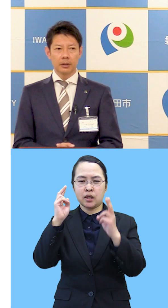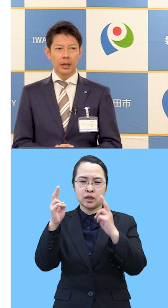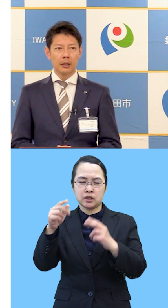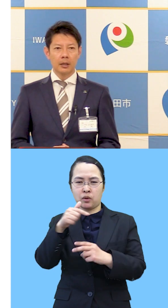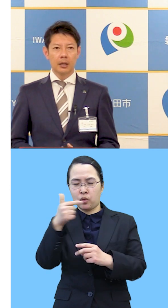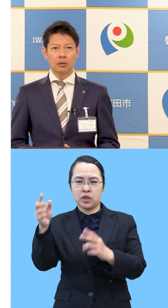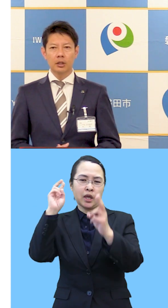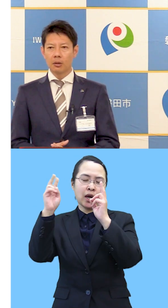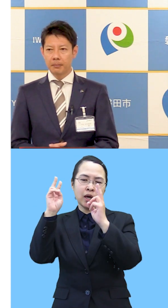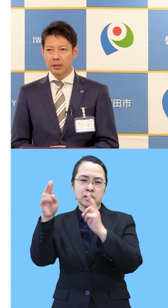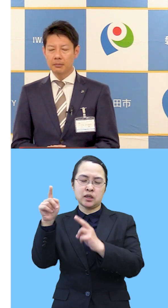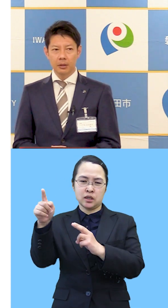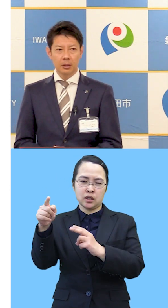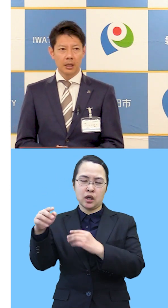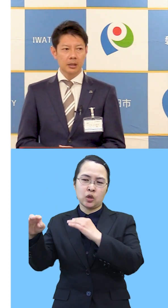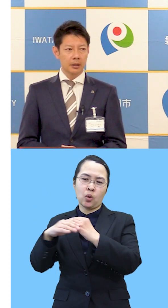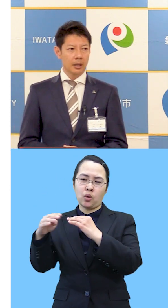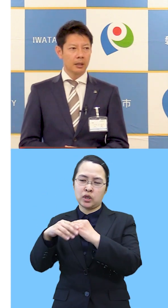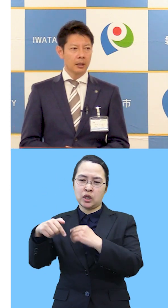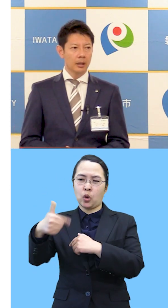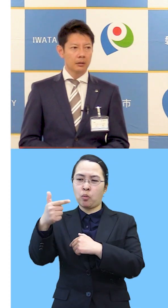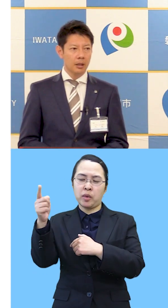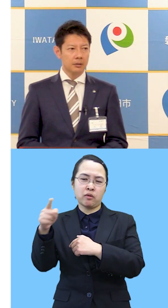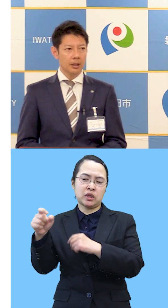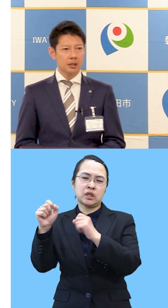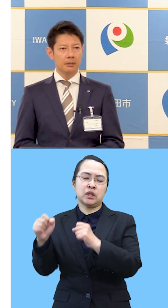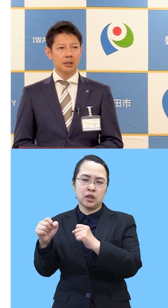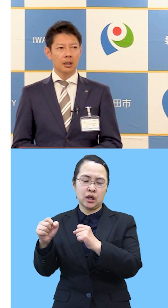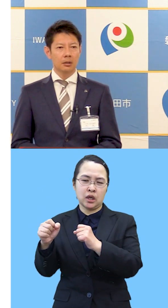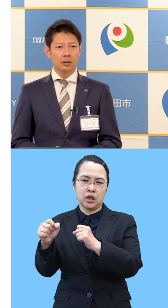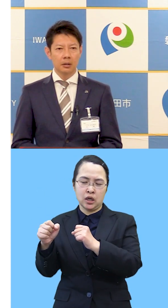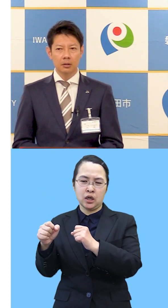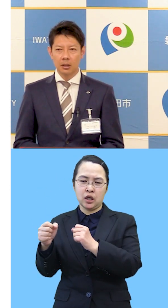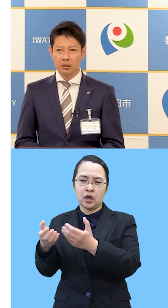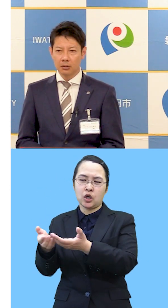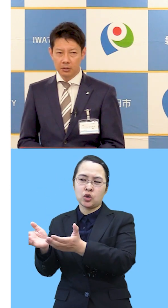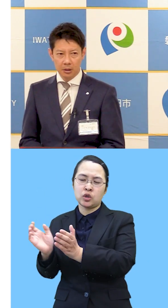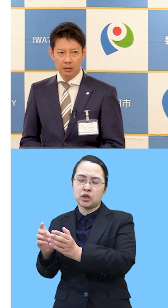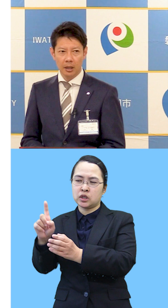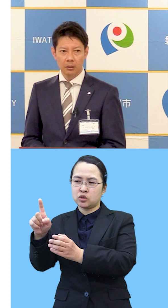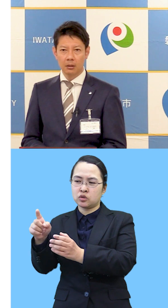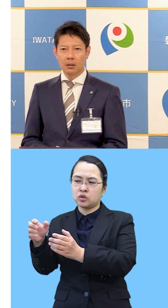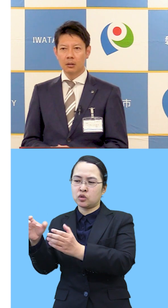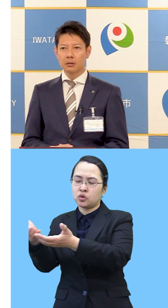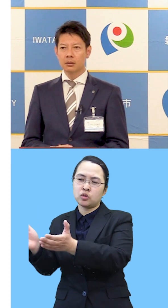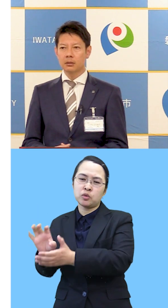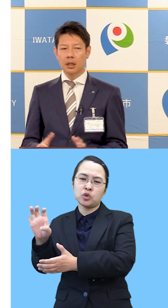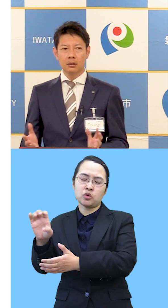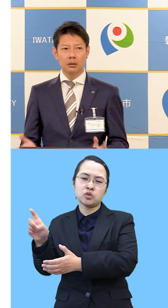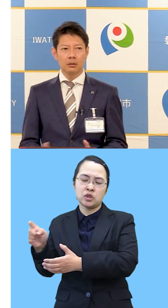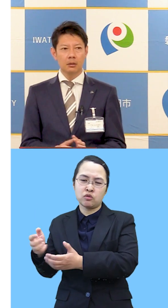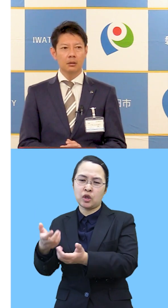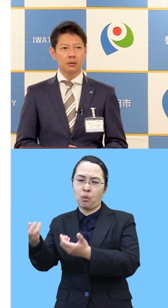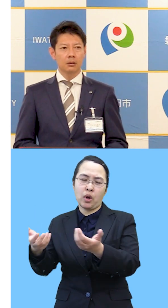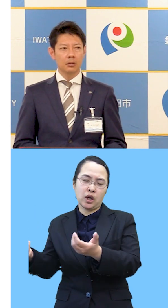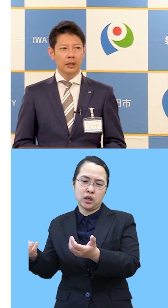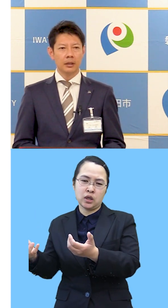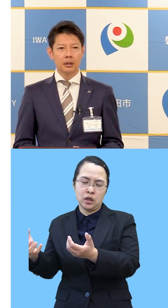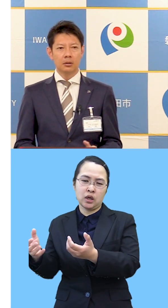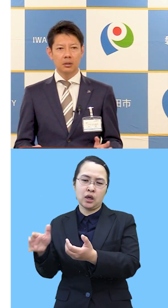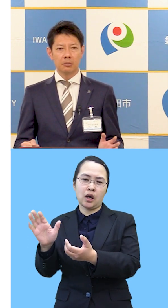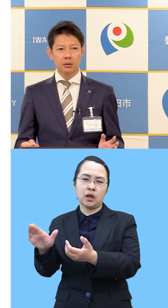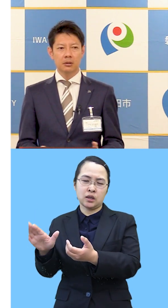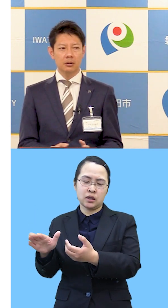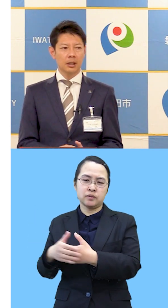でしたので、同期600人もいる会社でクラス分けしてましたけど、一クラス40人ぐらいの、そのぐらいのこうところ